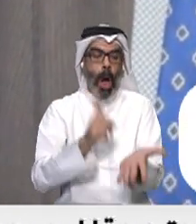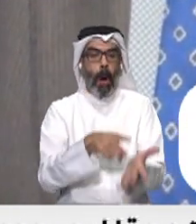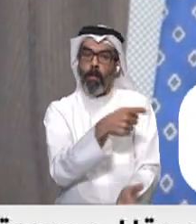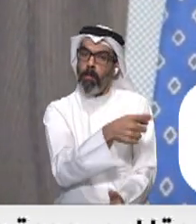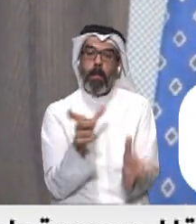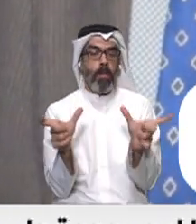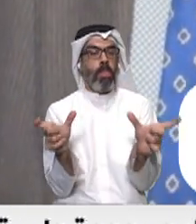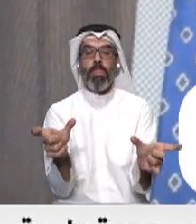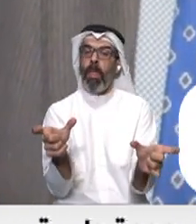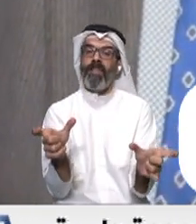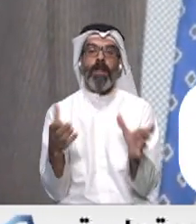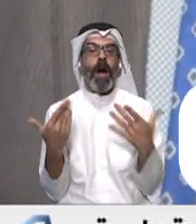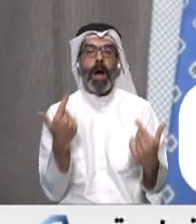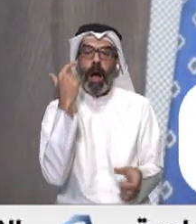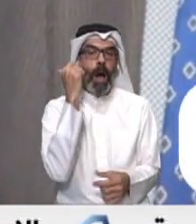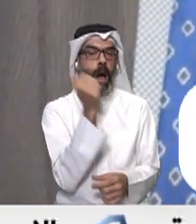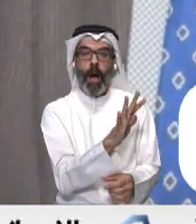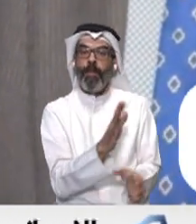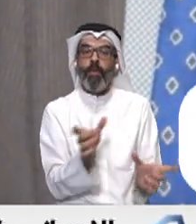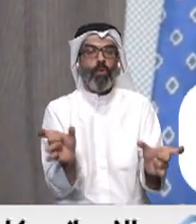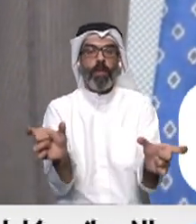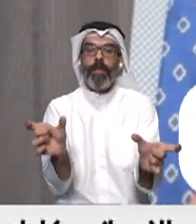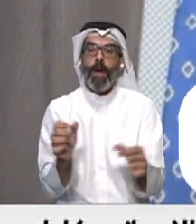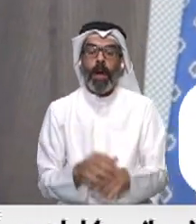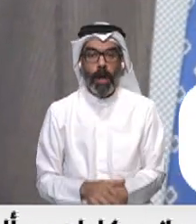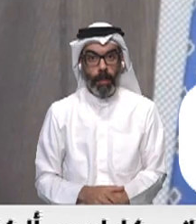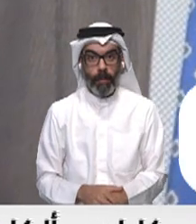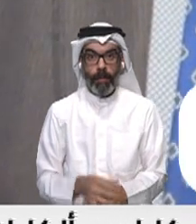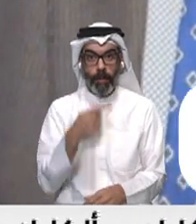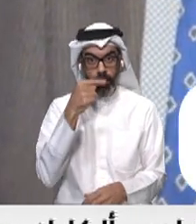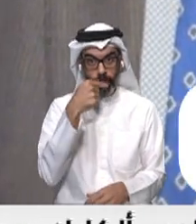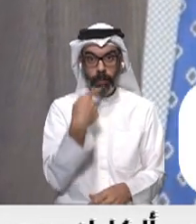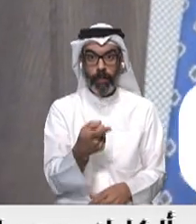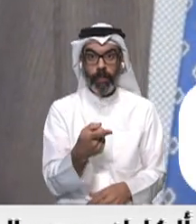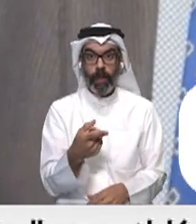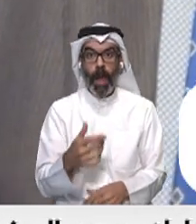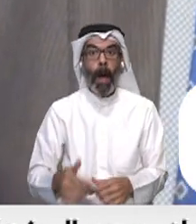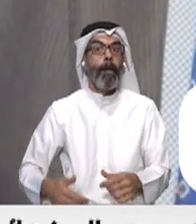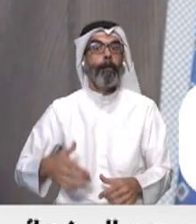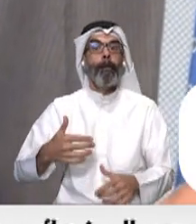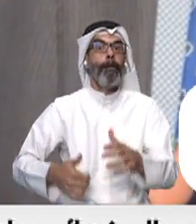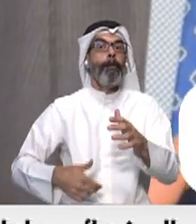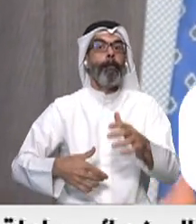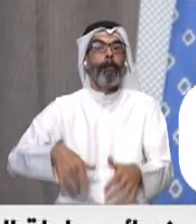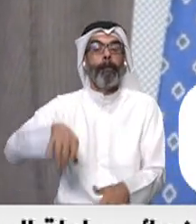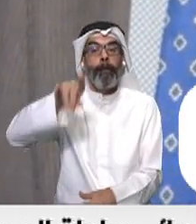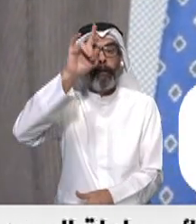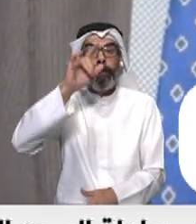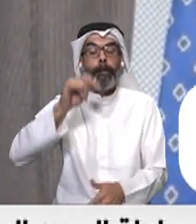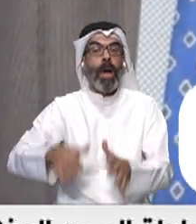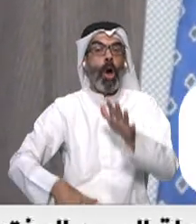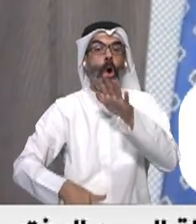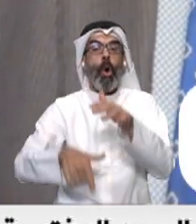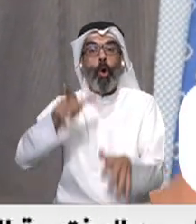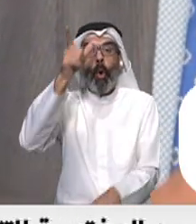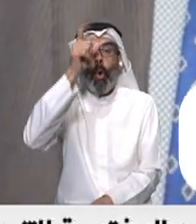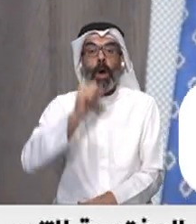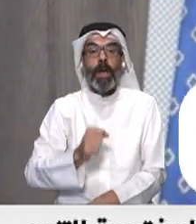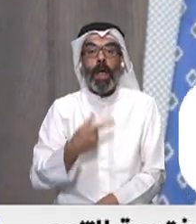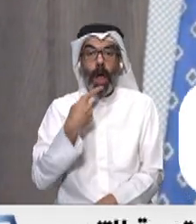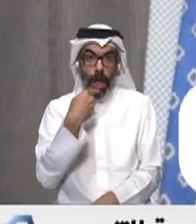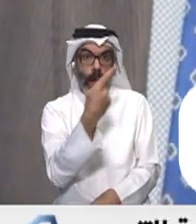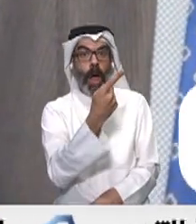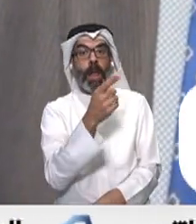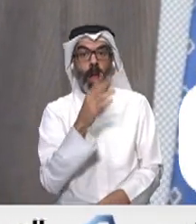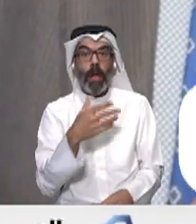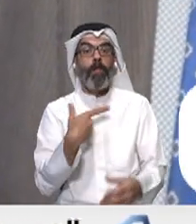الكيان المحتل في الدفاع عن نفسه ايضا تحدث مع الملك عبد الله ملك الاردن وتخبره ملك عبد الله بانه هناك